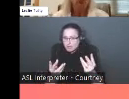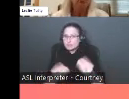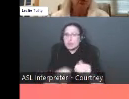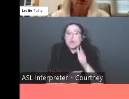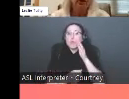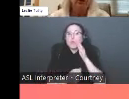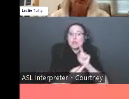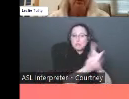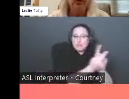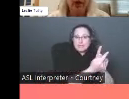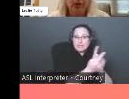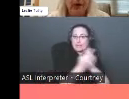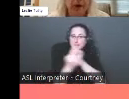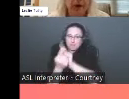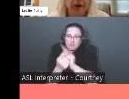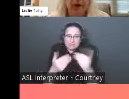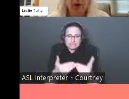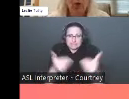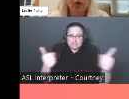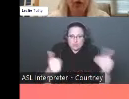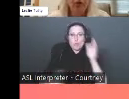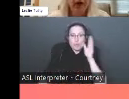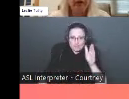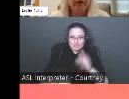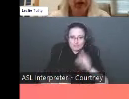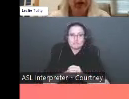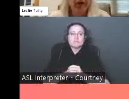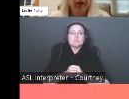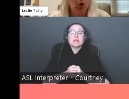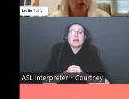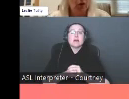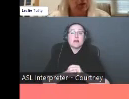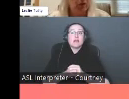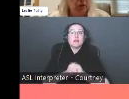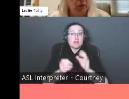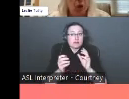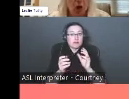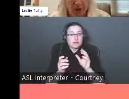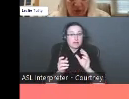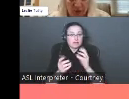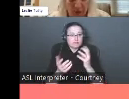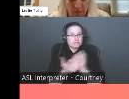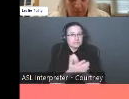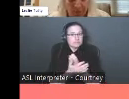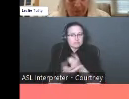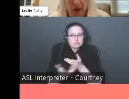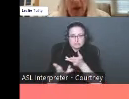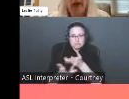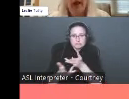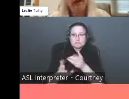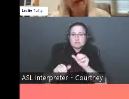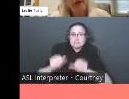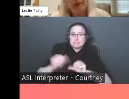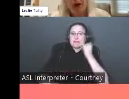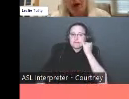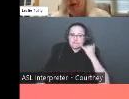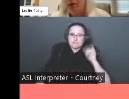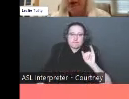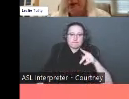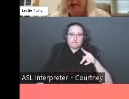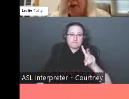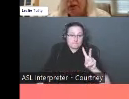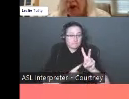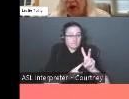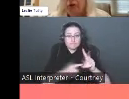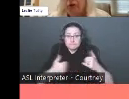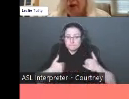de se faire évaluer pour la WC. Mais dites-leur que vous allez les rencontrer séparément et que vous allez faire